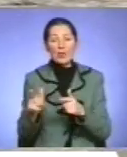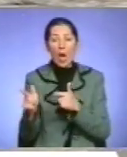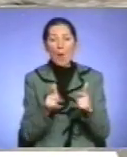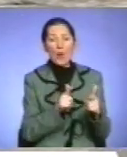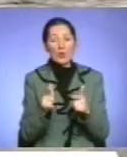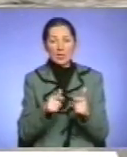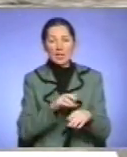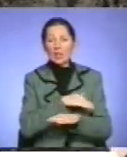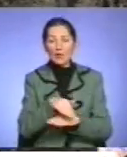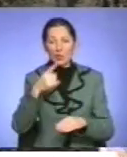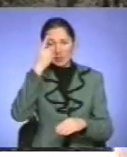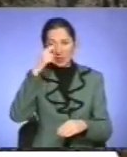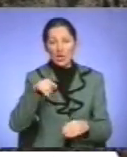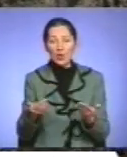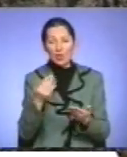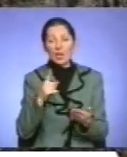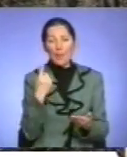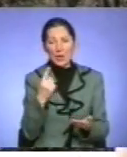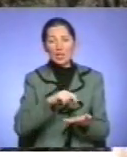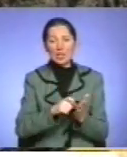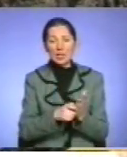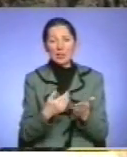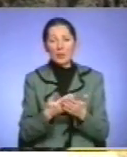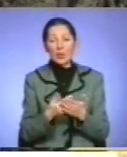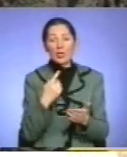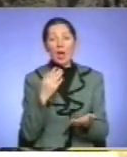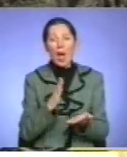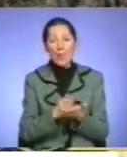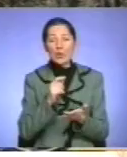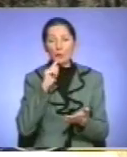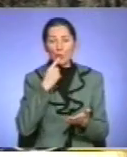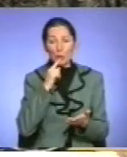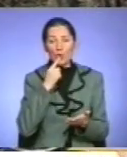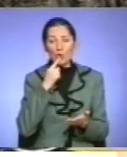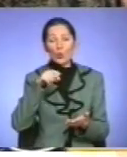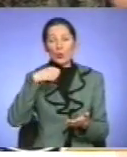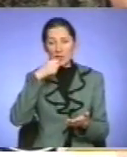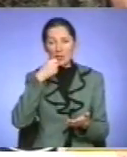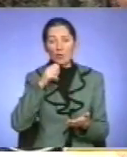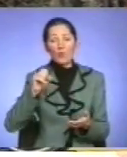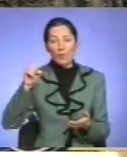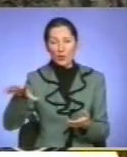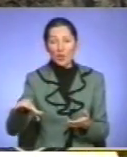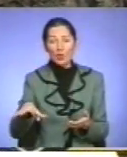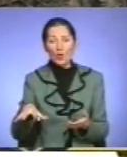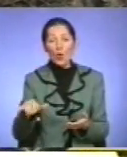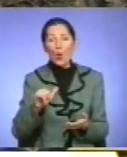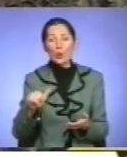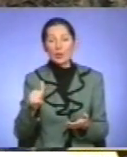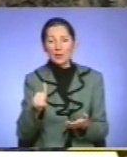навіть першокласники. Наприклад, маєш цукерочку, взяв, з'їв, викинув не